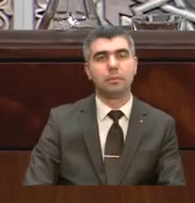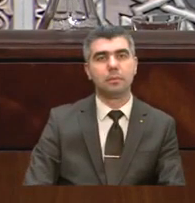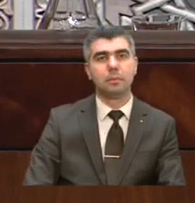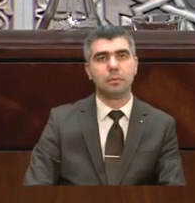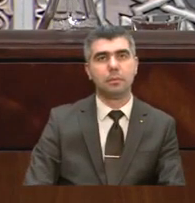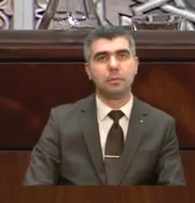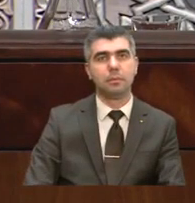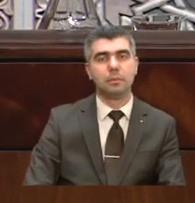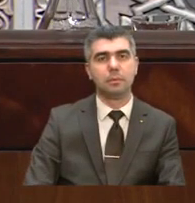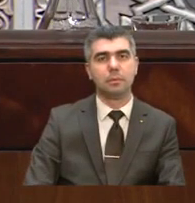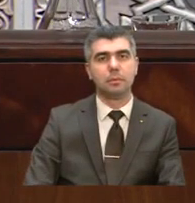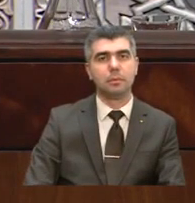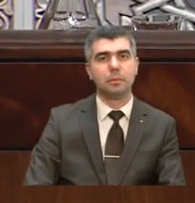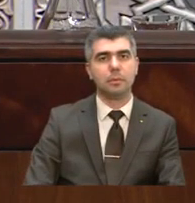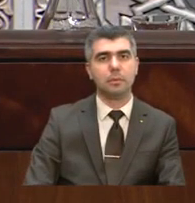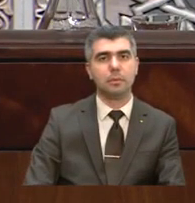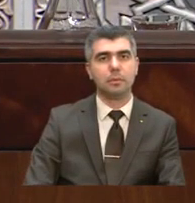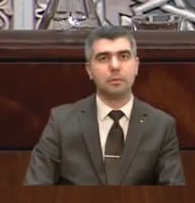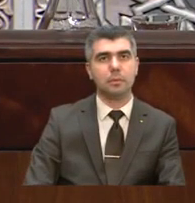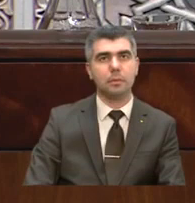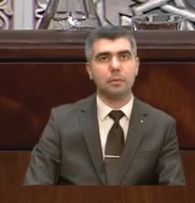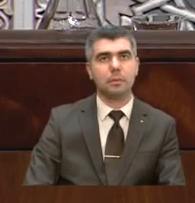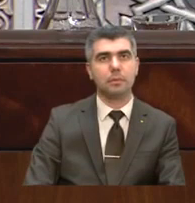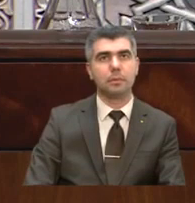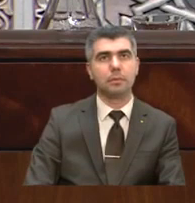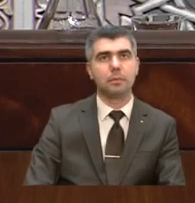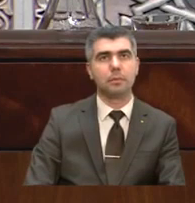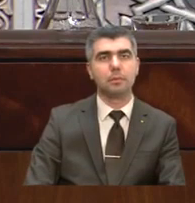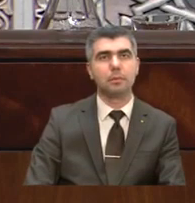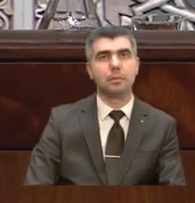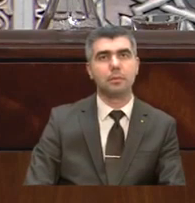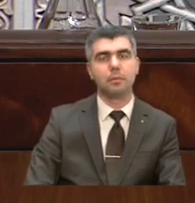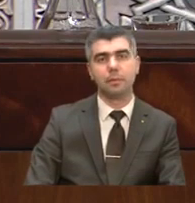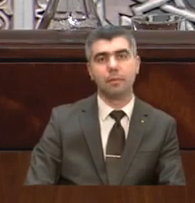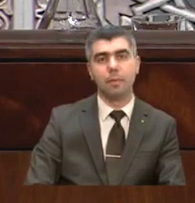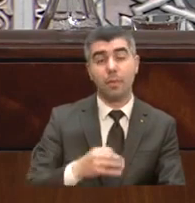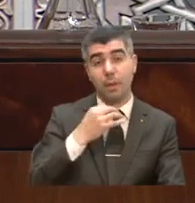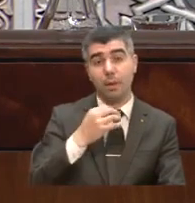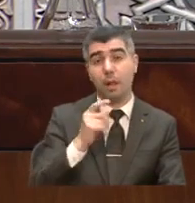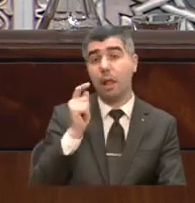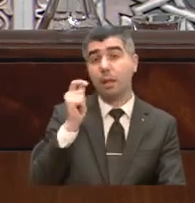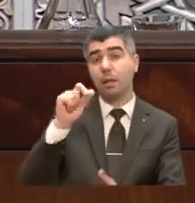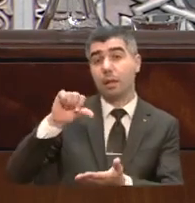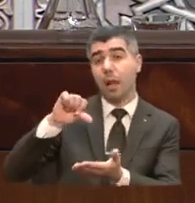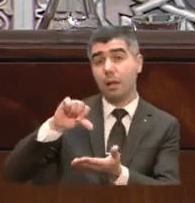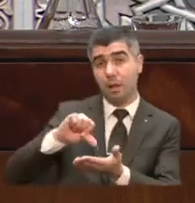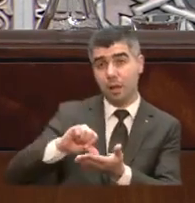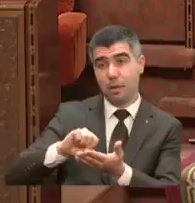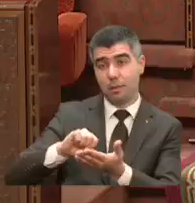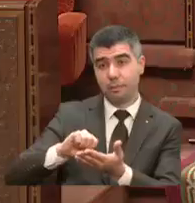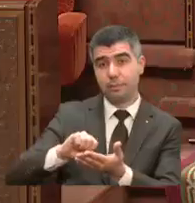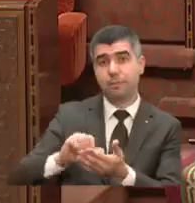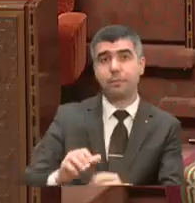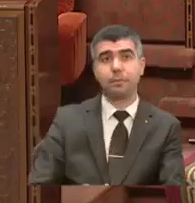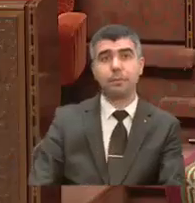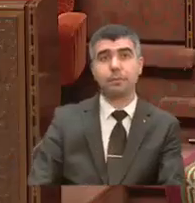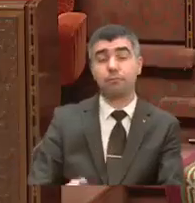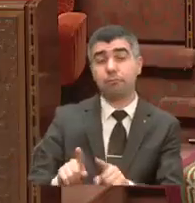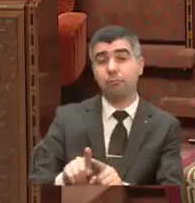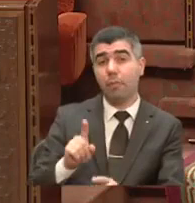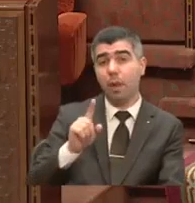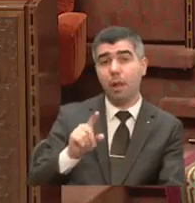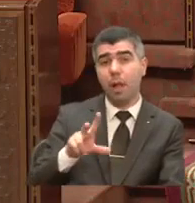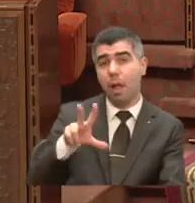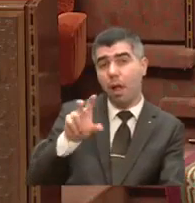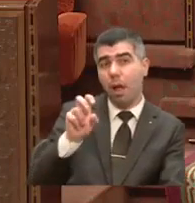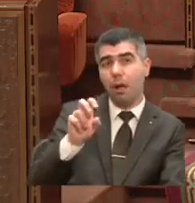فيما تبقى من الوقت. بالنسبه لفحص انجره، يبدو السيد النائب ما راكش متبع شنو واقع في هذيك المنطقه